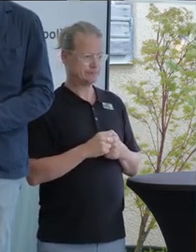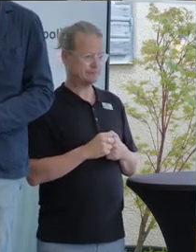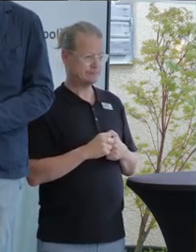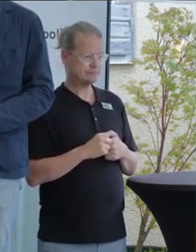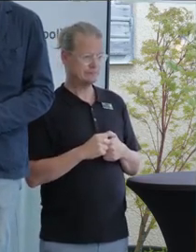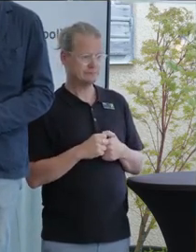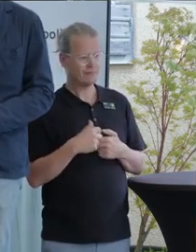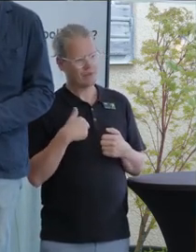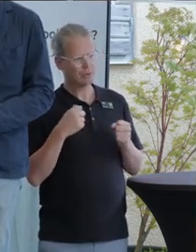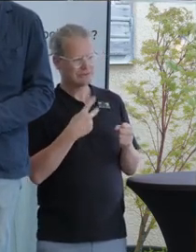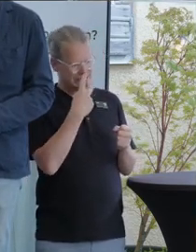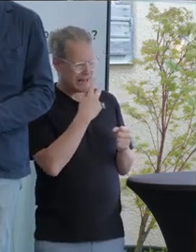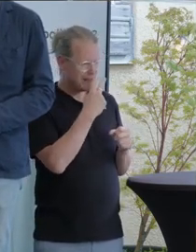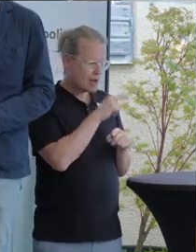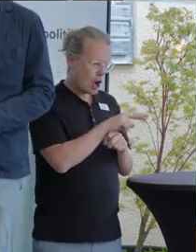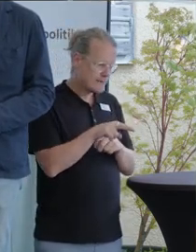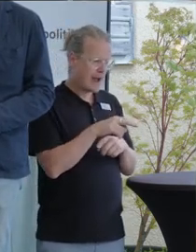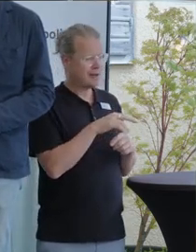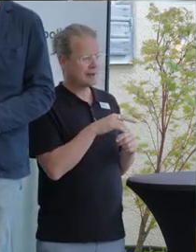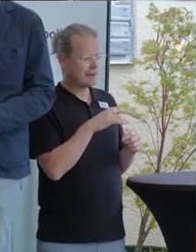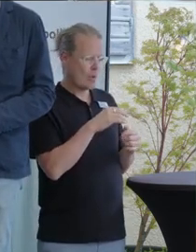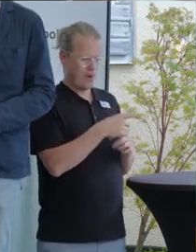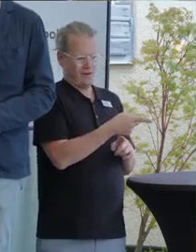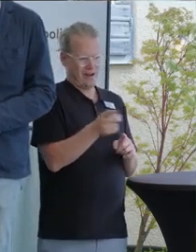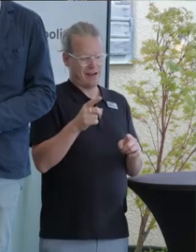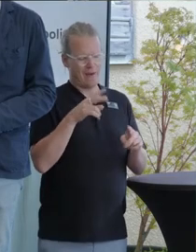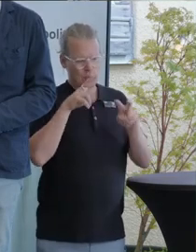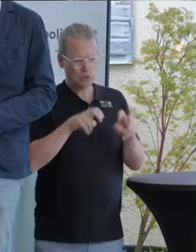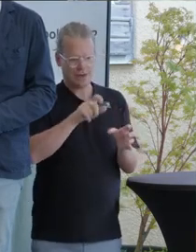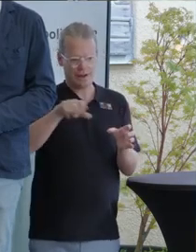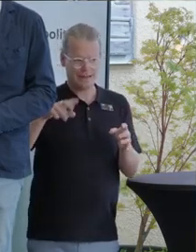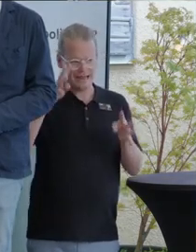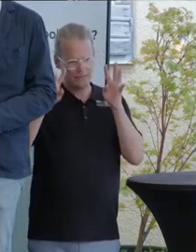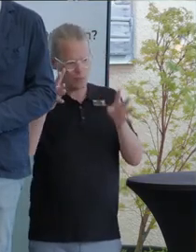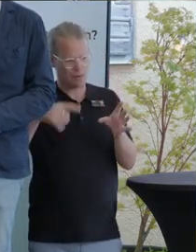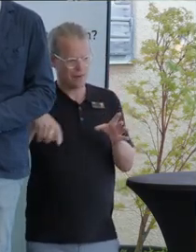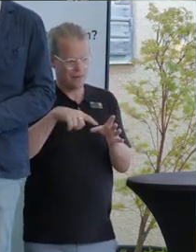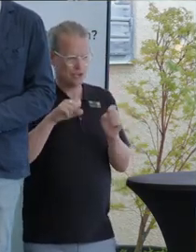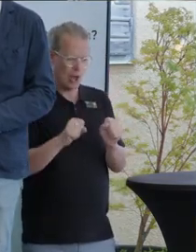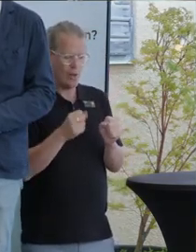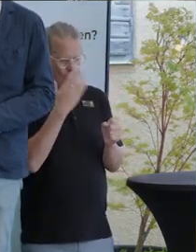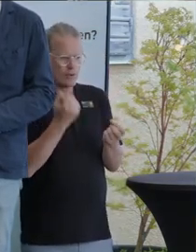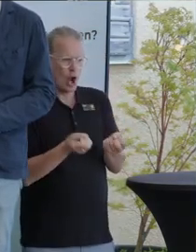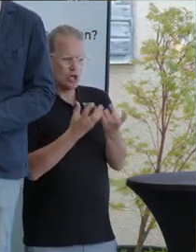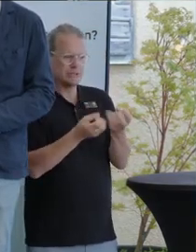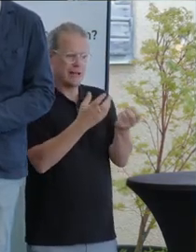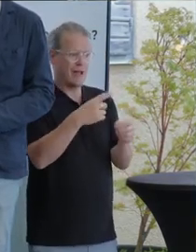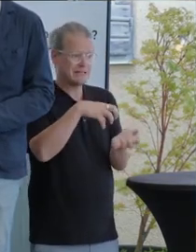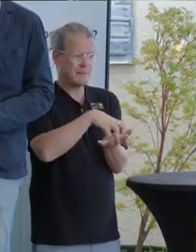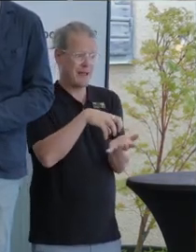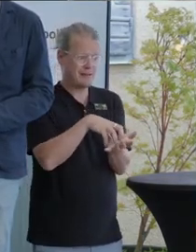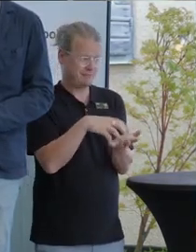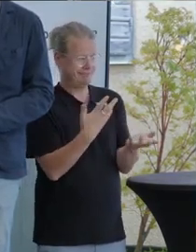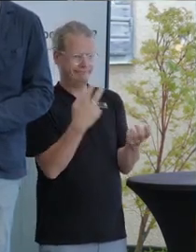all liksom, forskning och innovation som görs för att lösa samhällsutmaningar, inte minst klimatomställningen, så måste